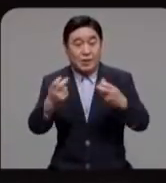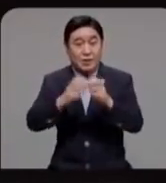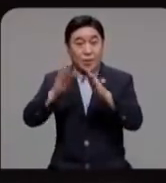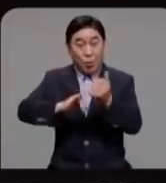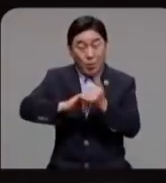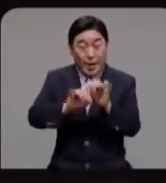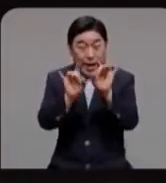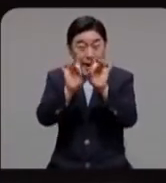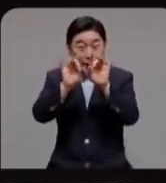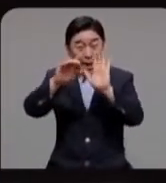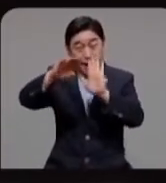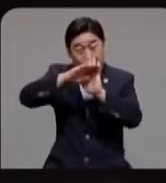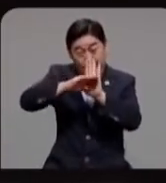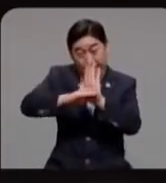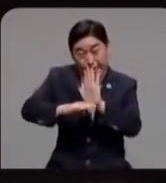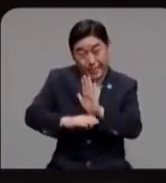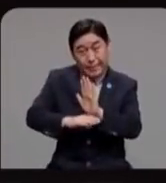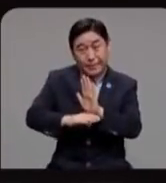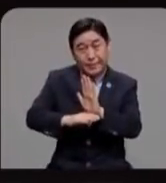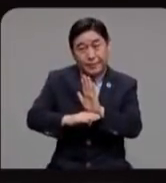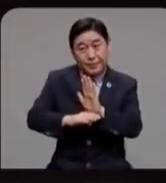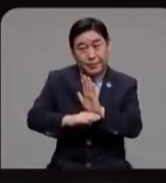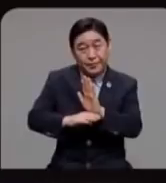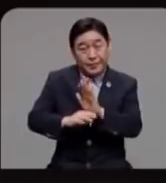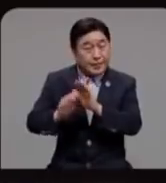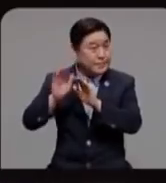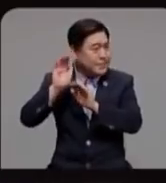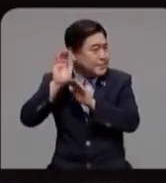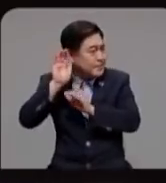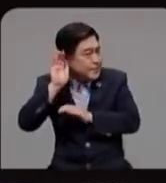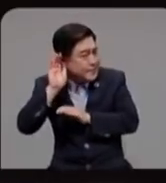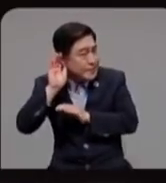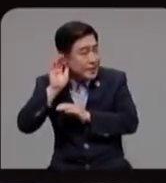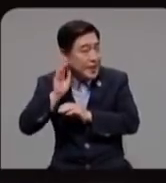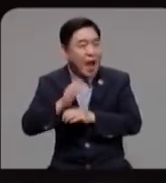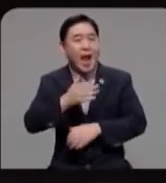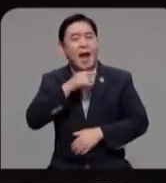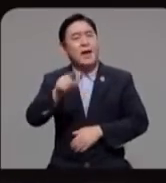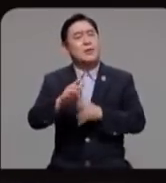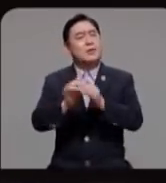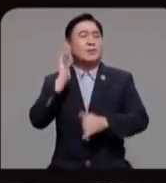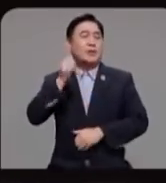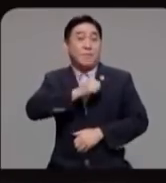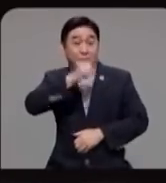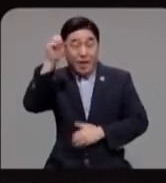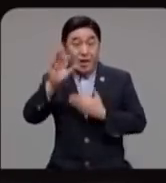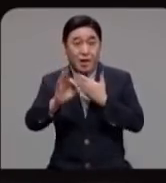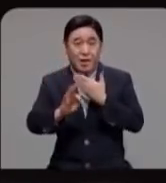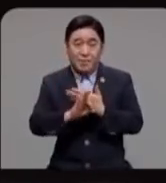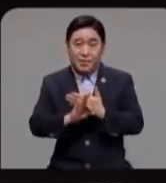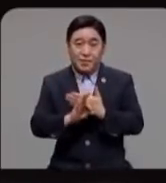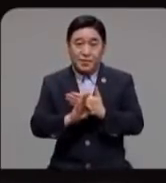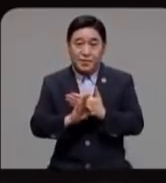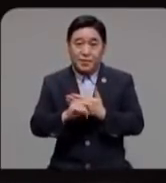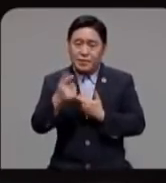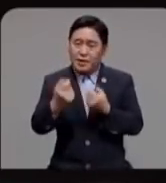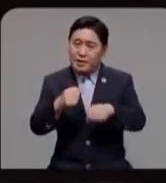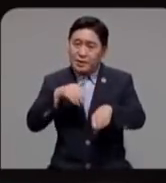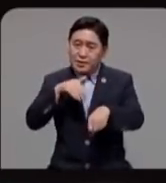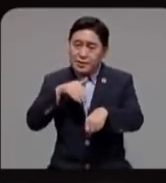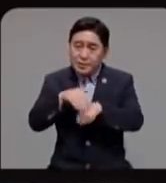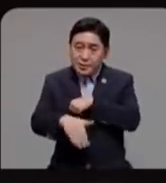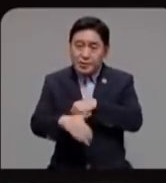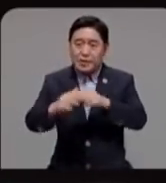공약 하나하나가 굉장히 그분들이 귀를 기울이고 아, 저 사람이 대통령 되면 저 저런